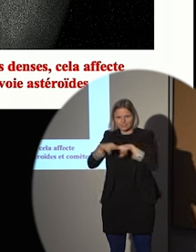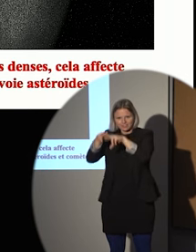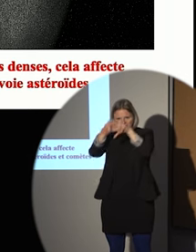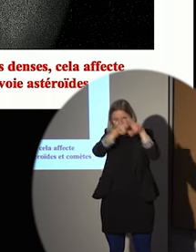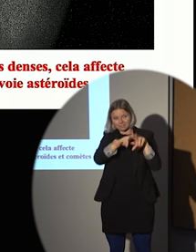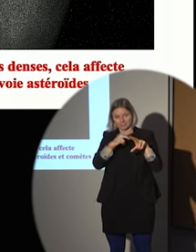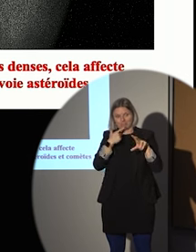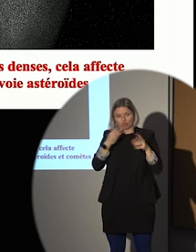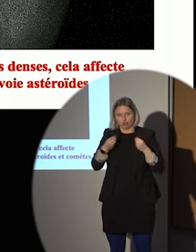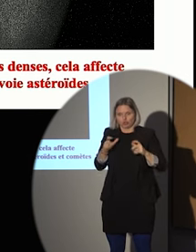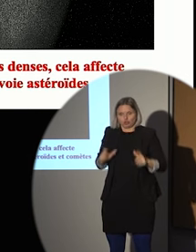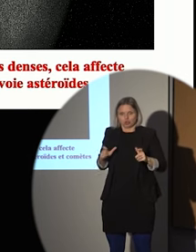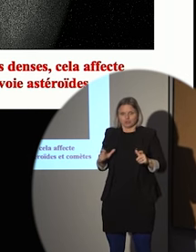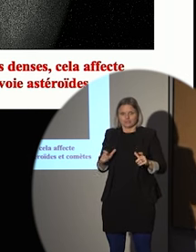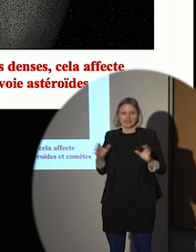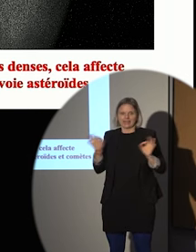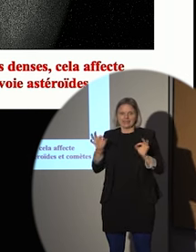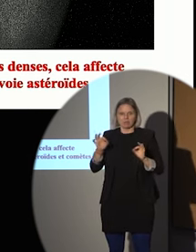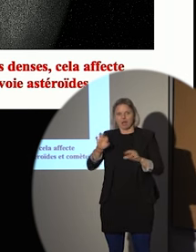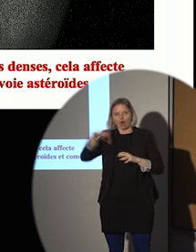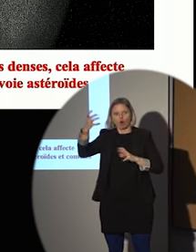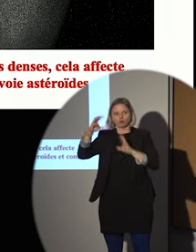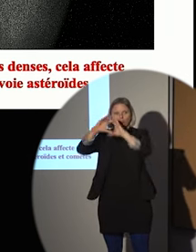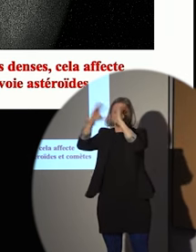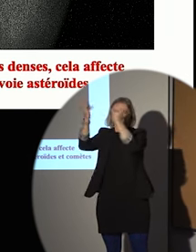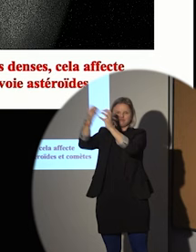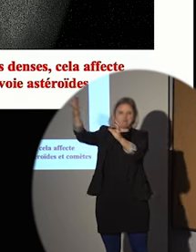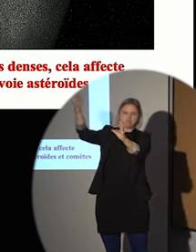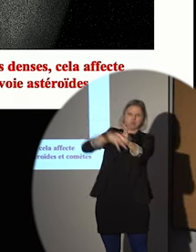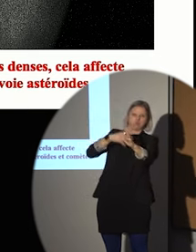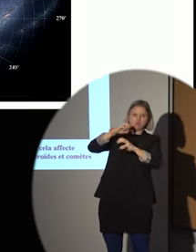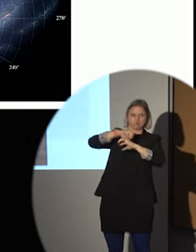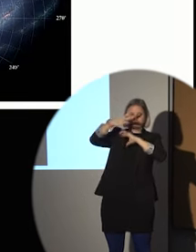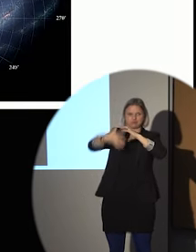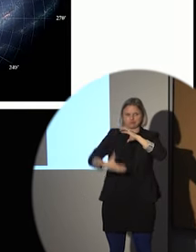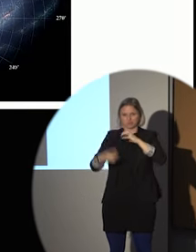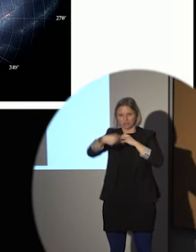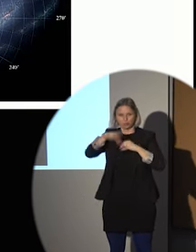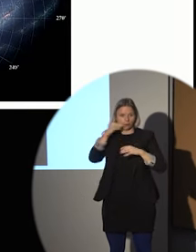de bol énorme. Et ça, on va y rester pendant,